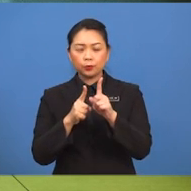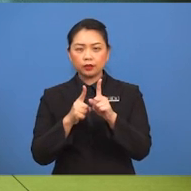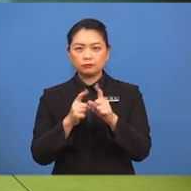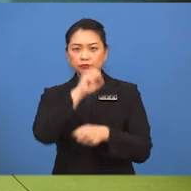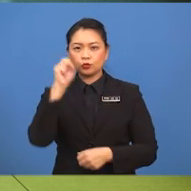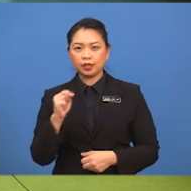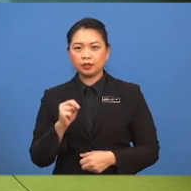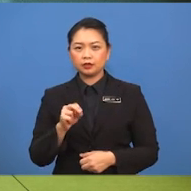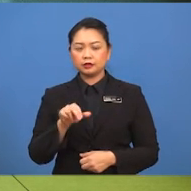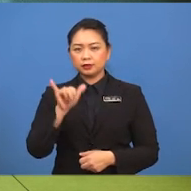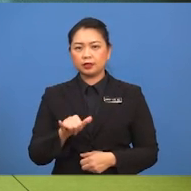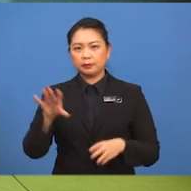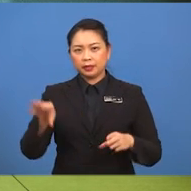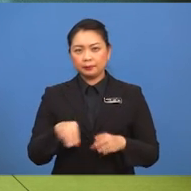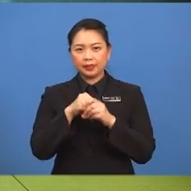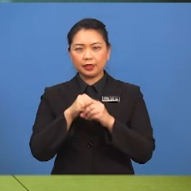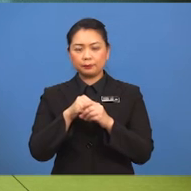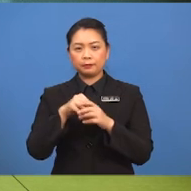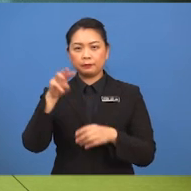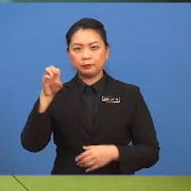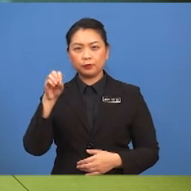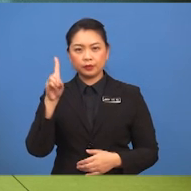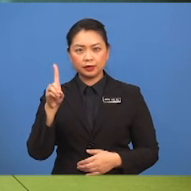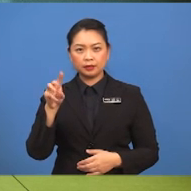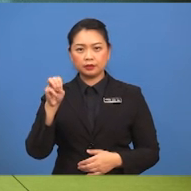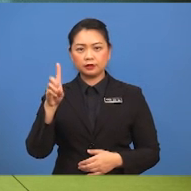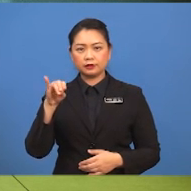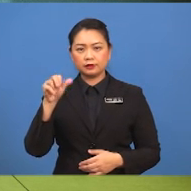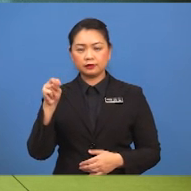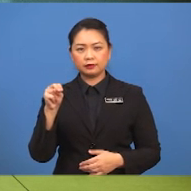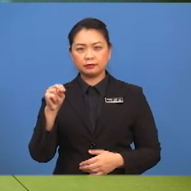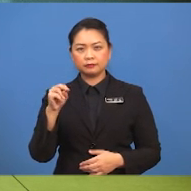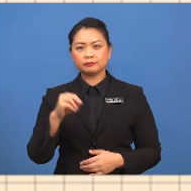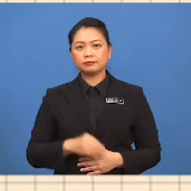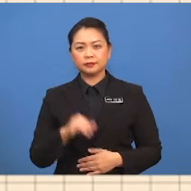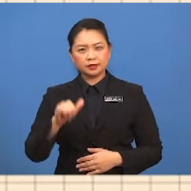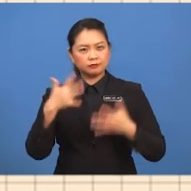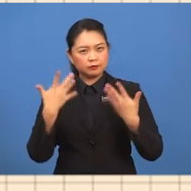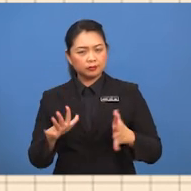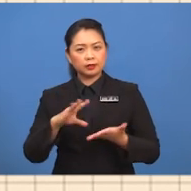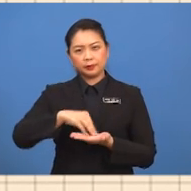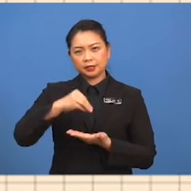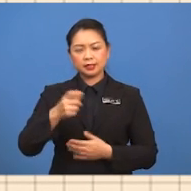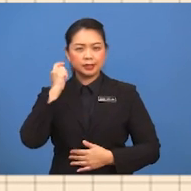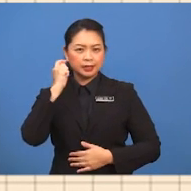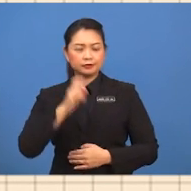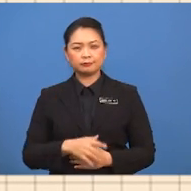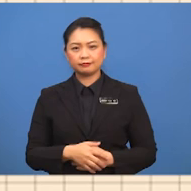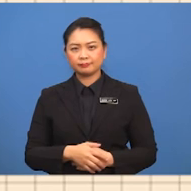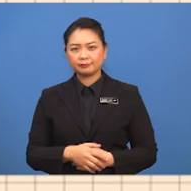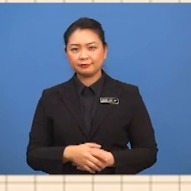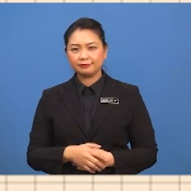penyelesaian masalah yang melibatkan mod, median, min dan julat yang telah dipelajari sebentar